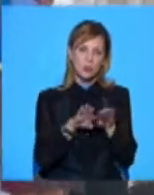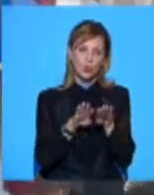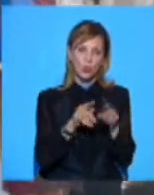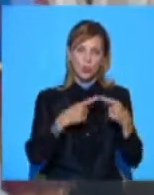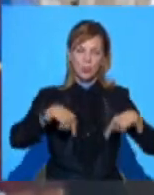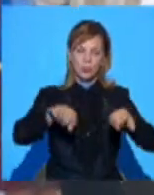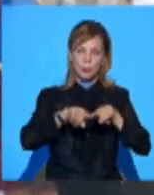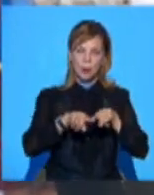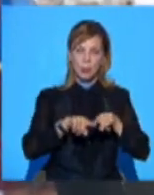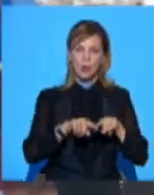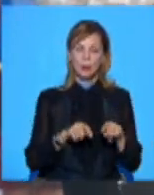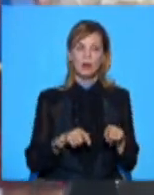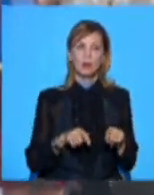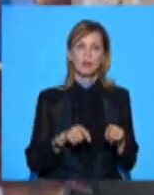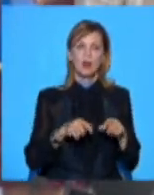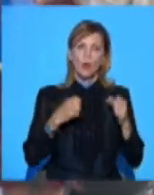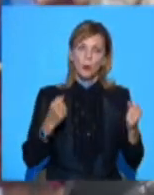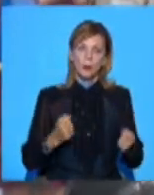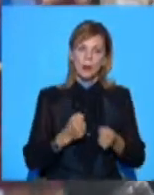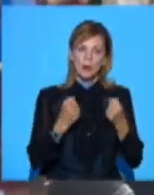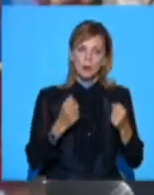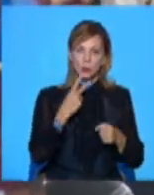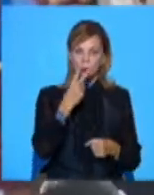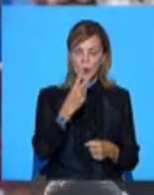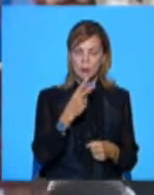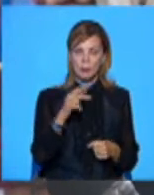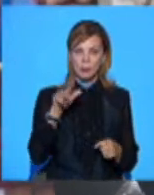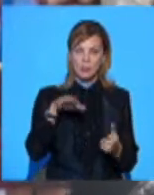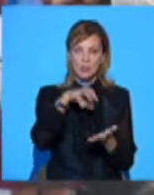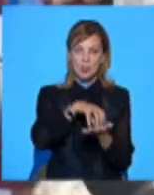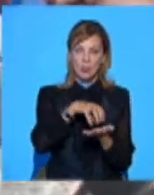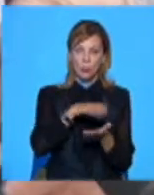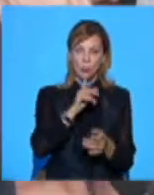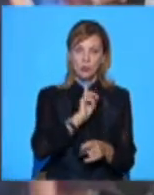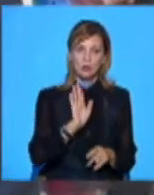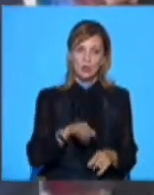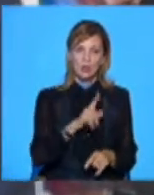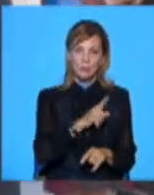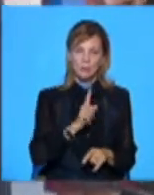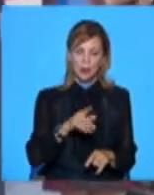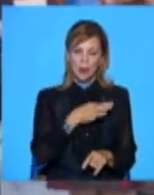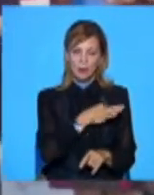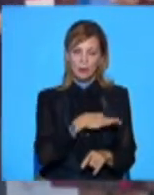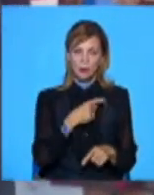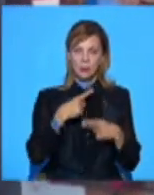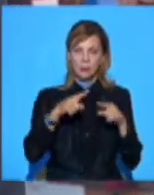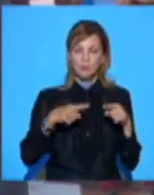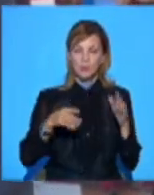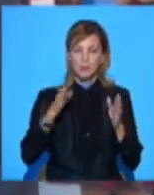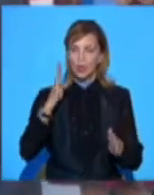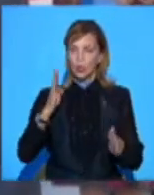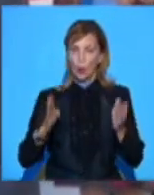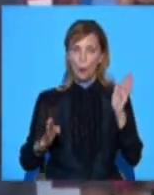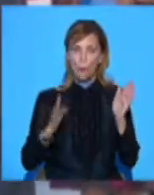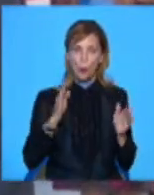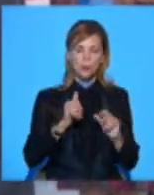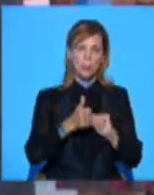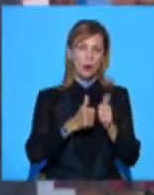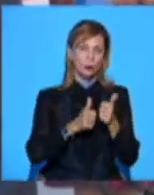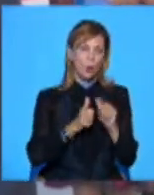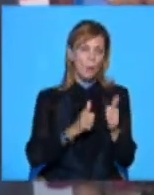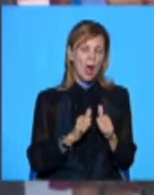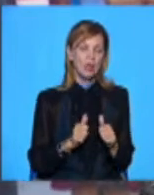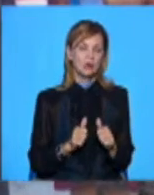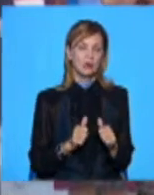capacitat, o să vedeți la standurile facultăților, dacă vreți, de la diferite tipuri de roboței, de la automatică și